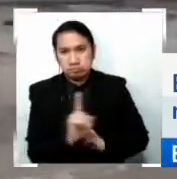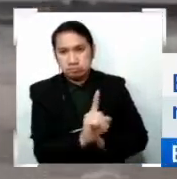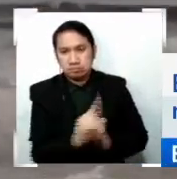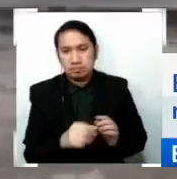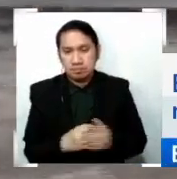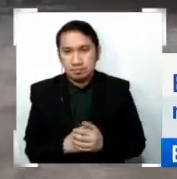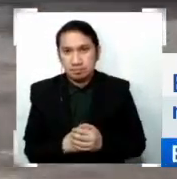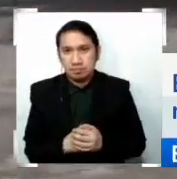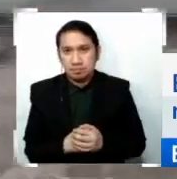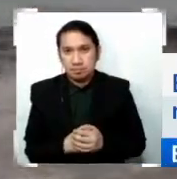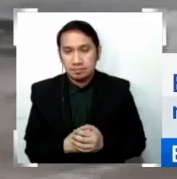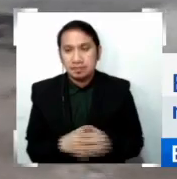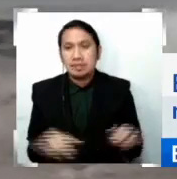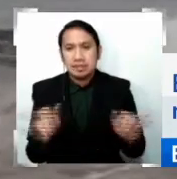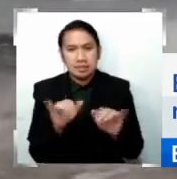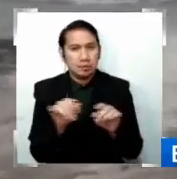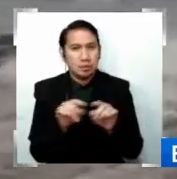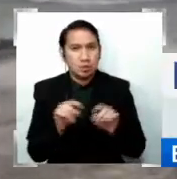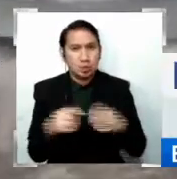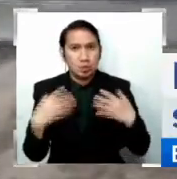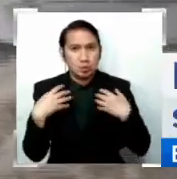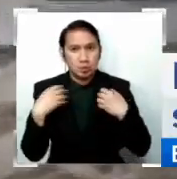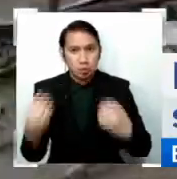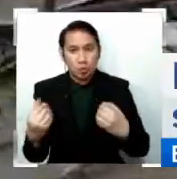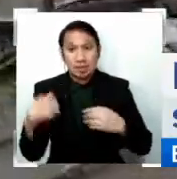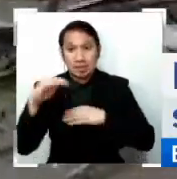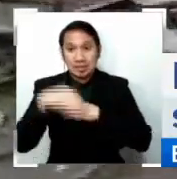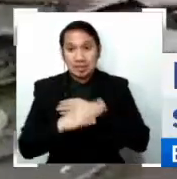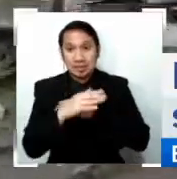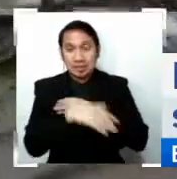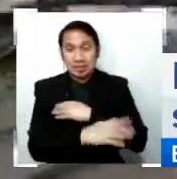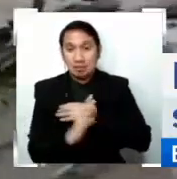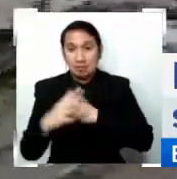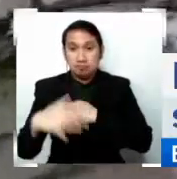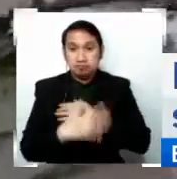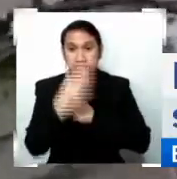Malalaking alon ang dala ng bagyong Julina sa Pampang ng Sorsogon.